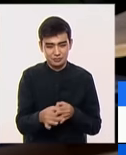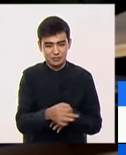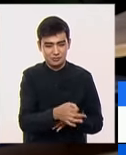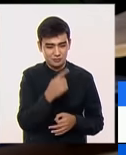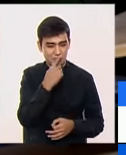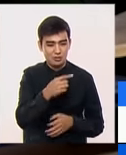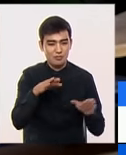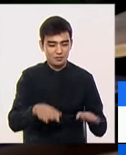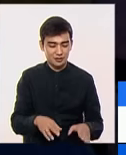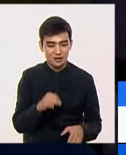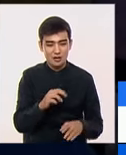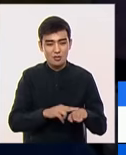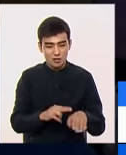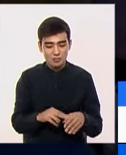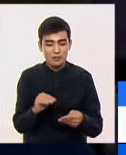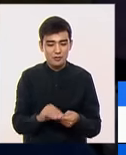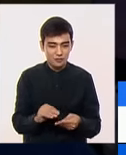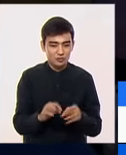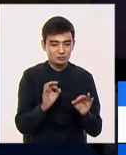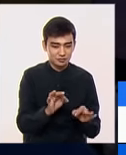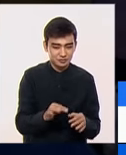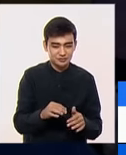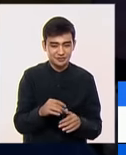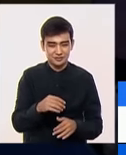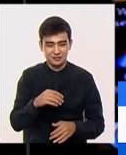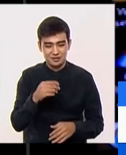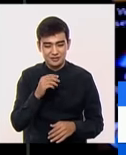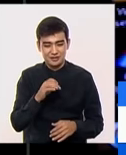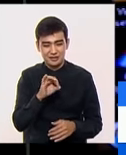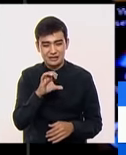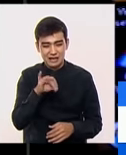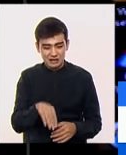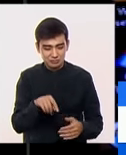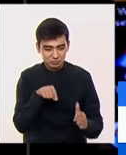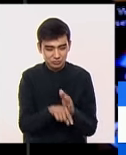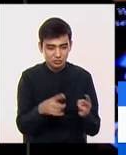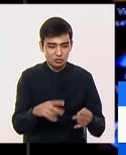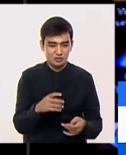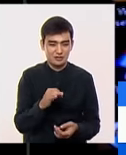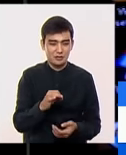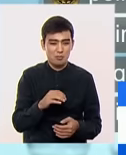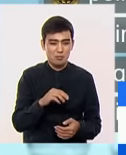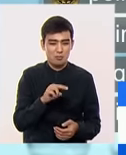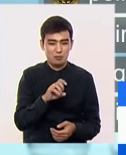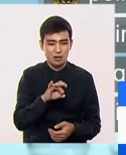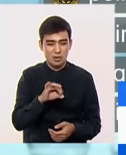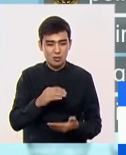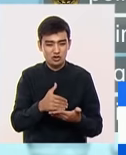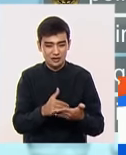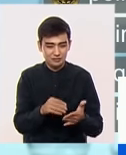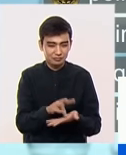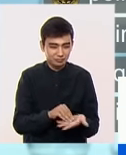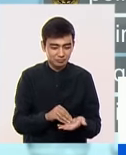полицейские в очередной раз советует не регистрироваться на подозрительных сайтах скачивать приложение только с официальных площадок часто мошенники